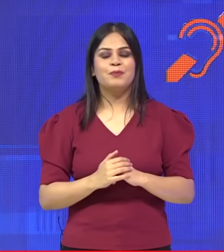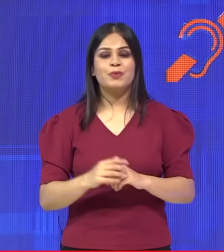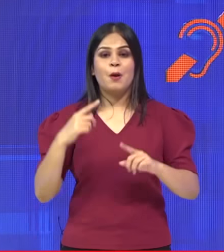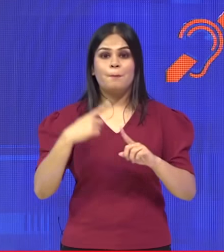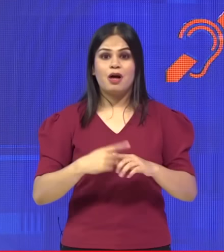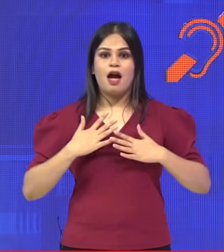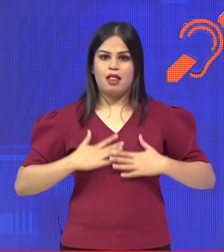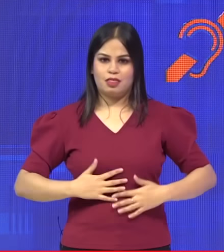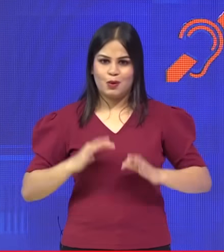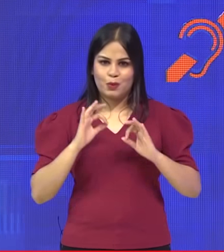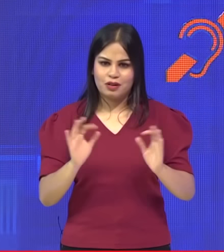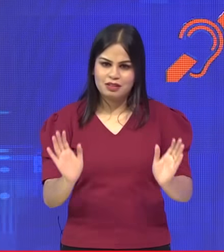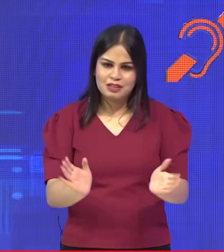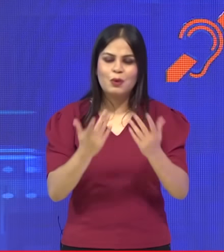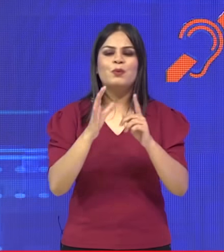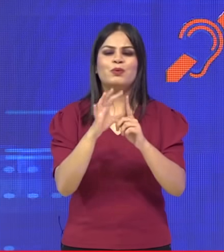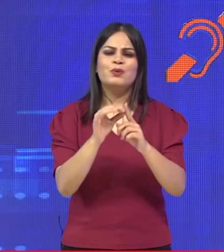वे हैव थी